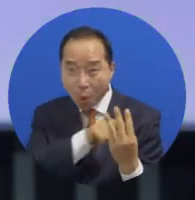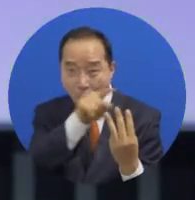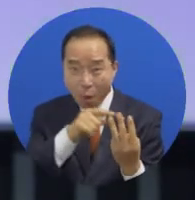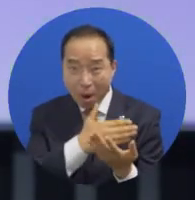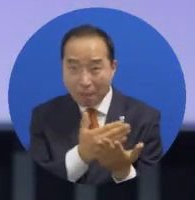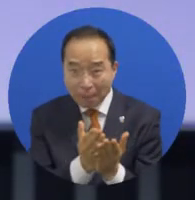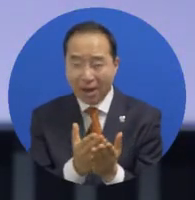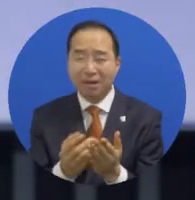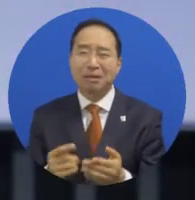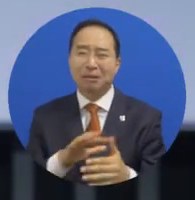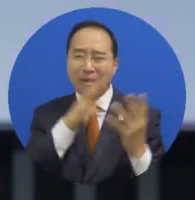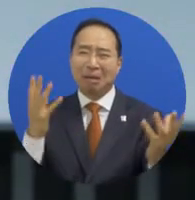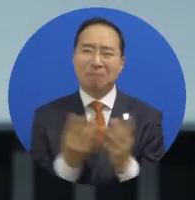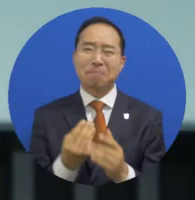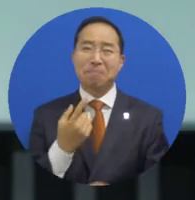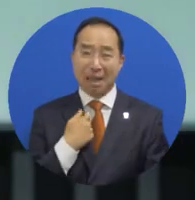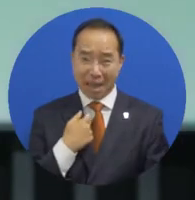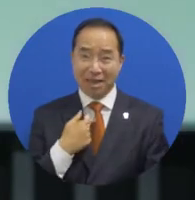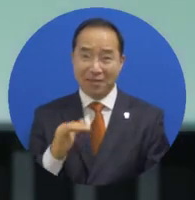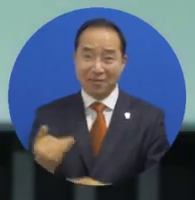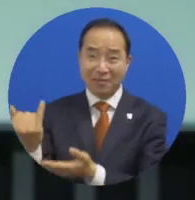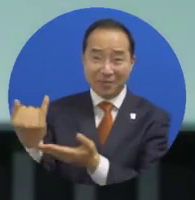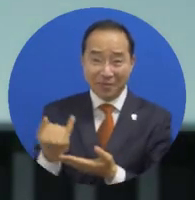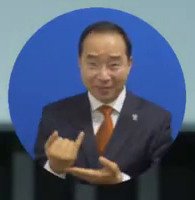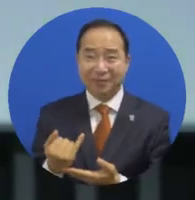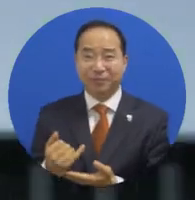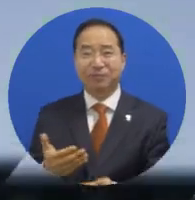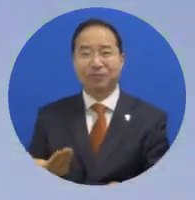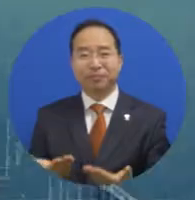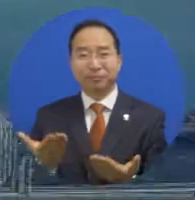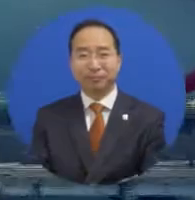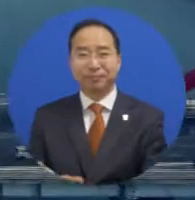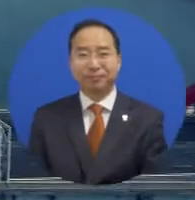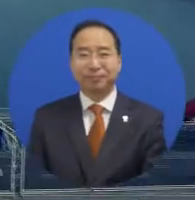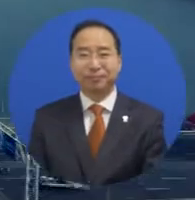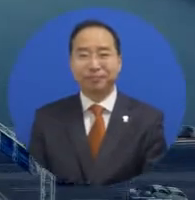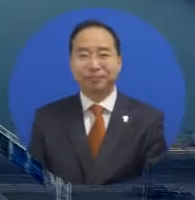키워야 할 때 마녀 체력의 이영미 작가를 지금 만나봅니다.